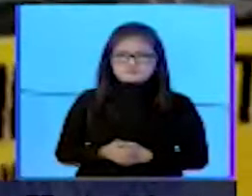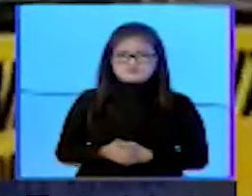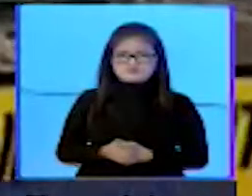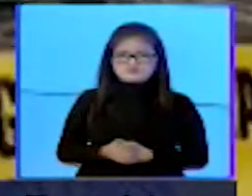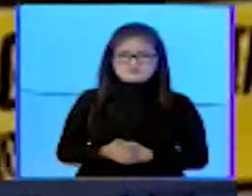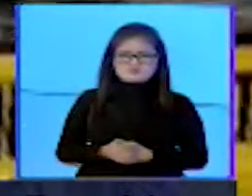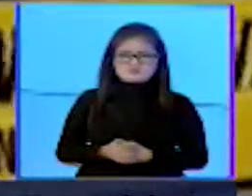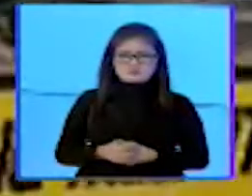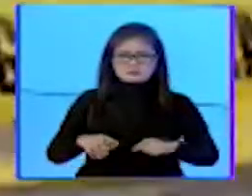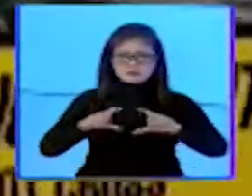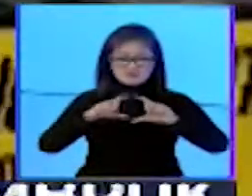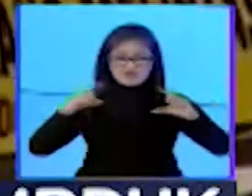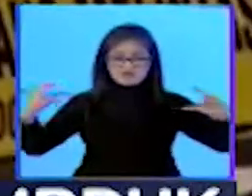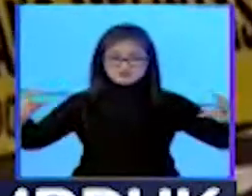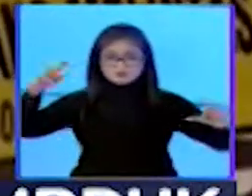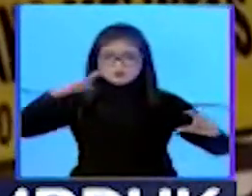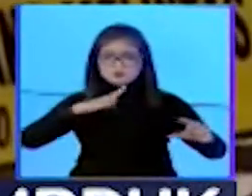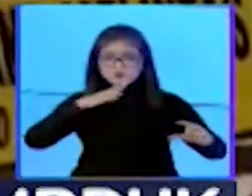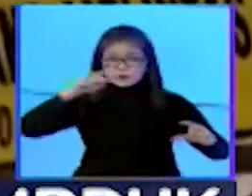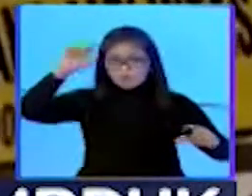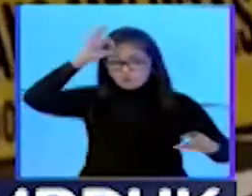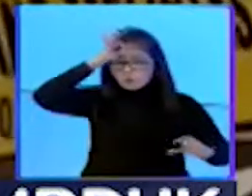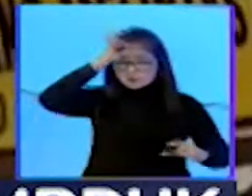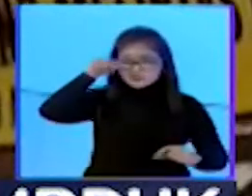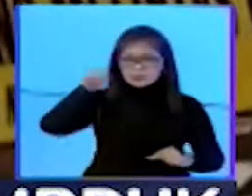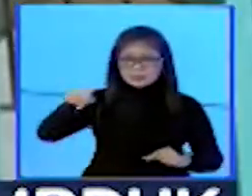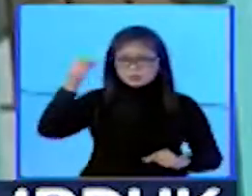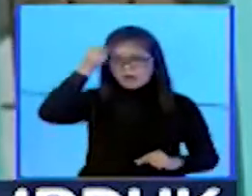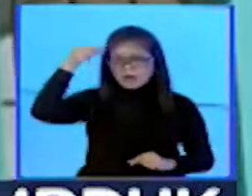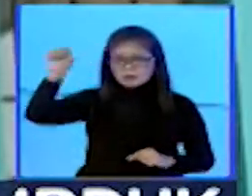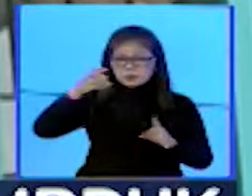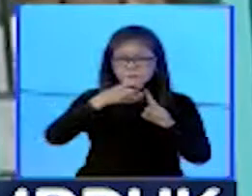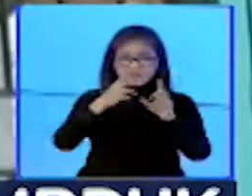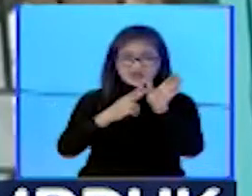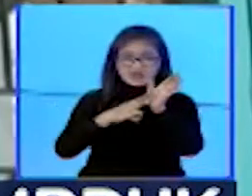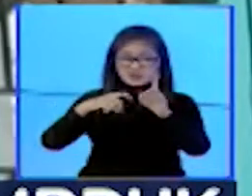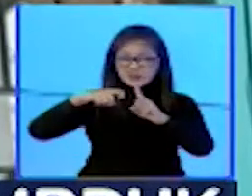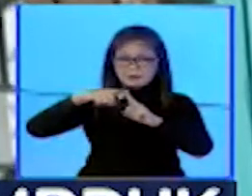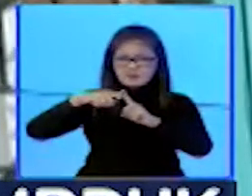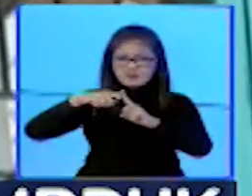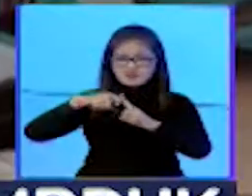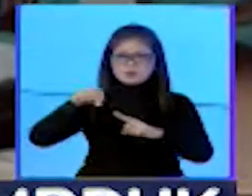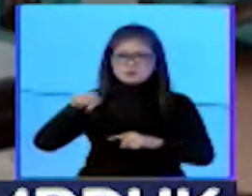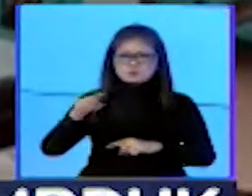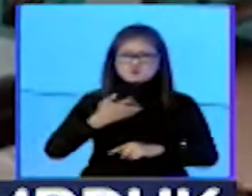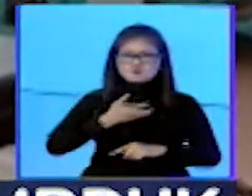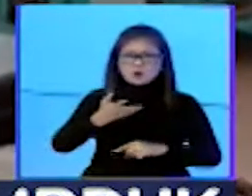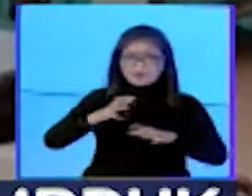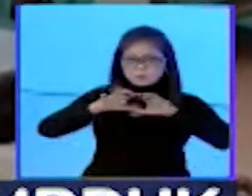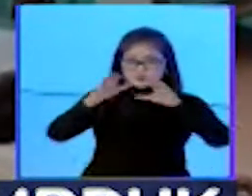Garis polisi masih terpasang di bangunan kantor BNK di Jalan R.A. Kosasi, Kecamatan Ciberem, Sukabumi, Jawa Barat.